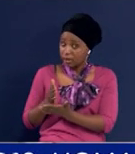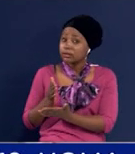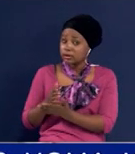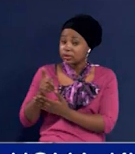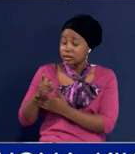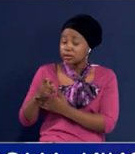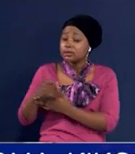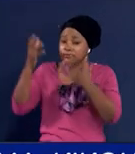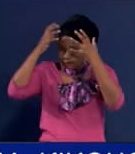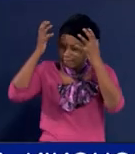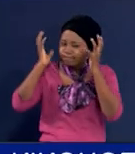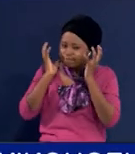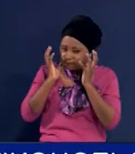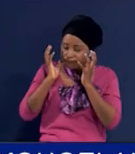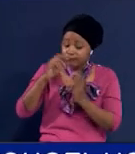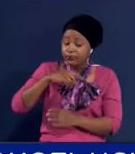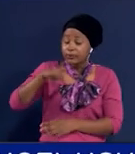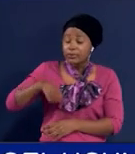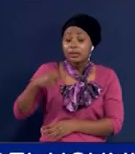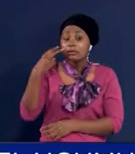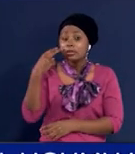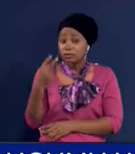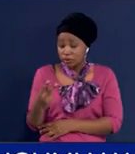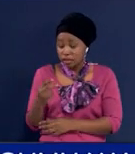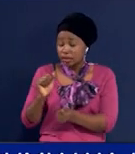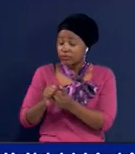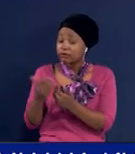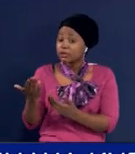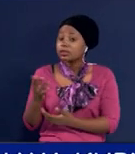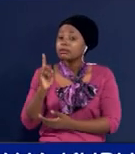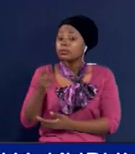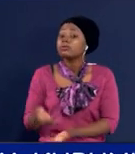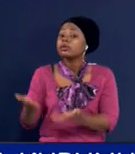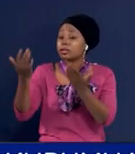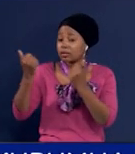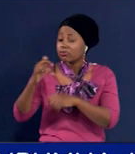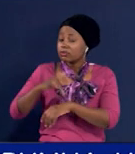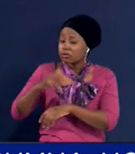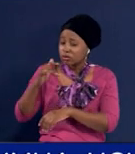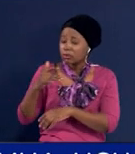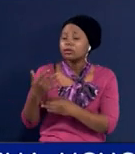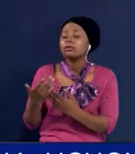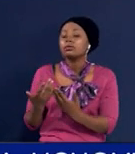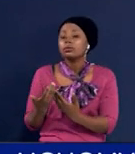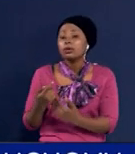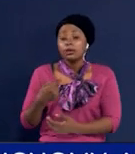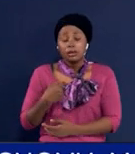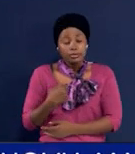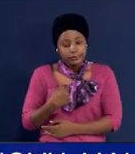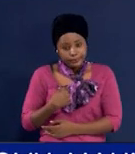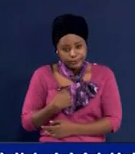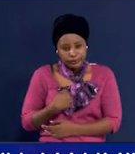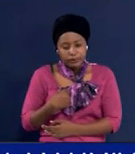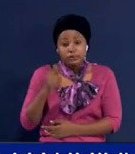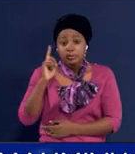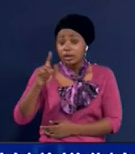kwa maana ya helmet tunaziona tu sawa na vitu vingine ambavyo vinaweza vikawa vimeguswa. Kwa mfano mimi kama